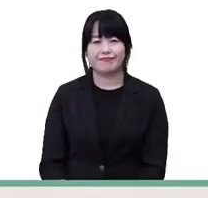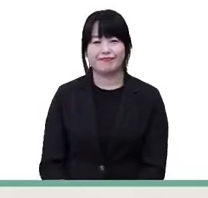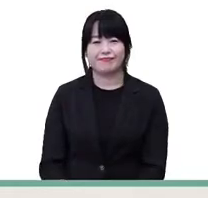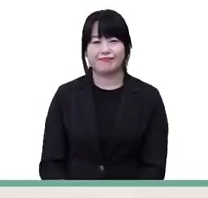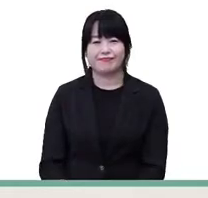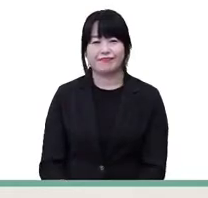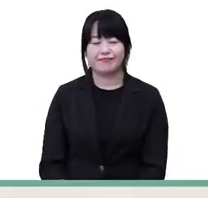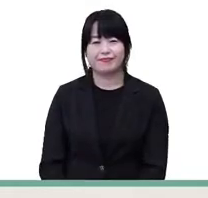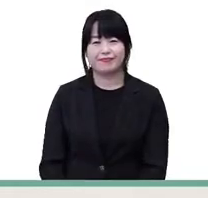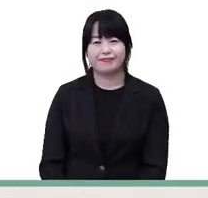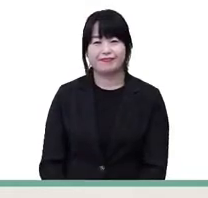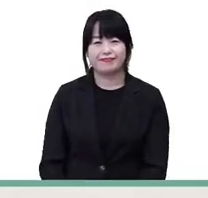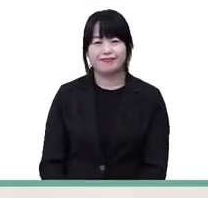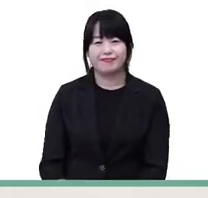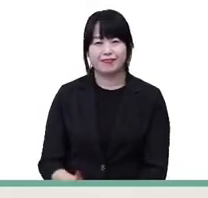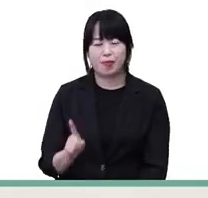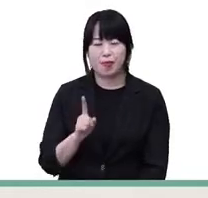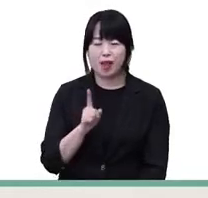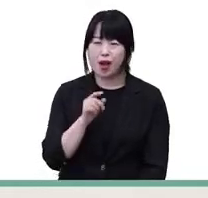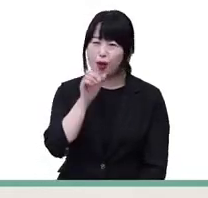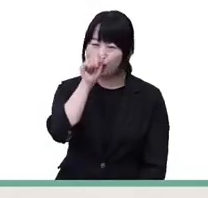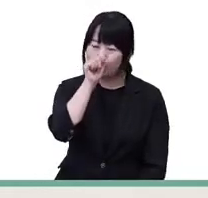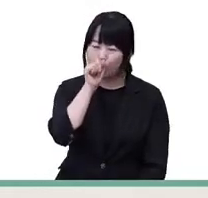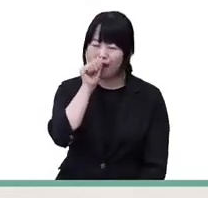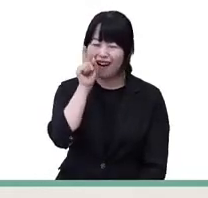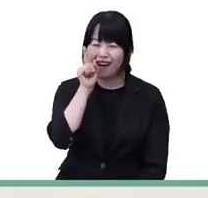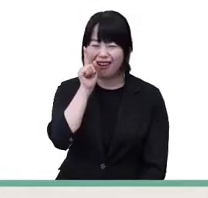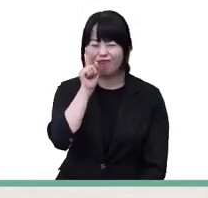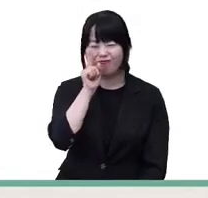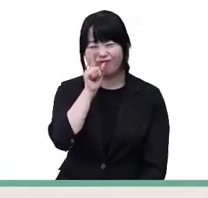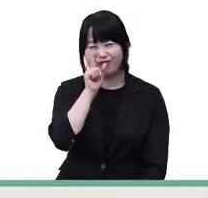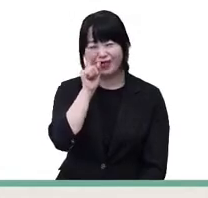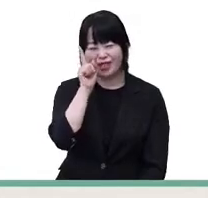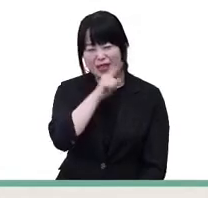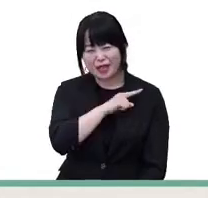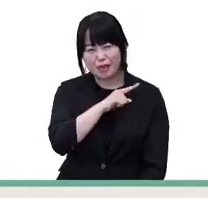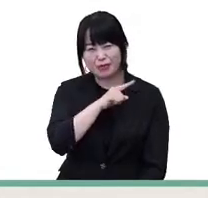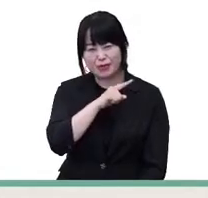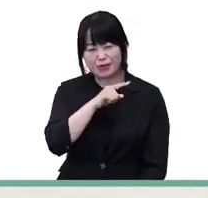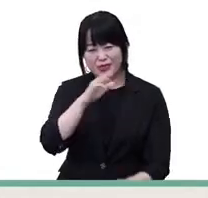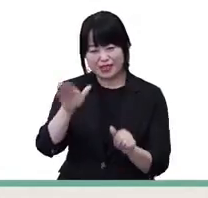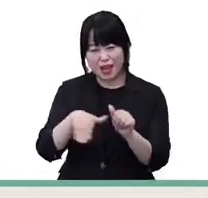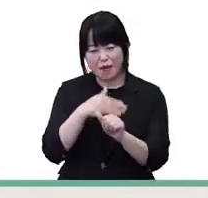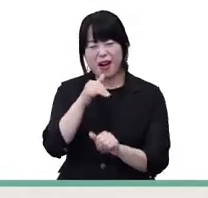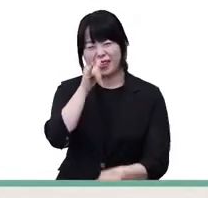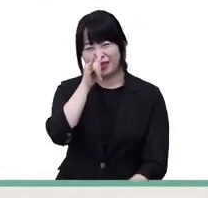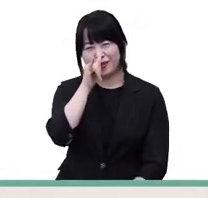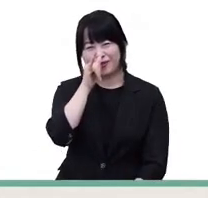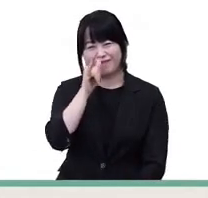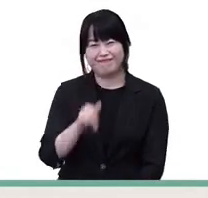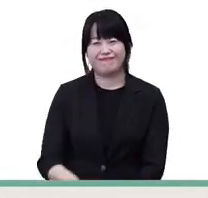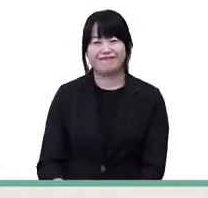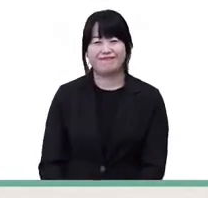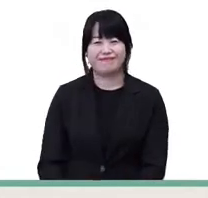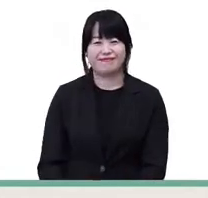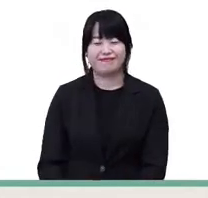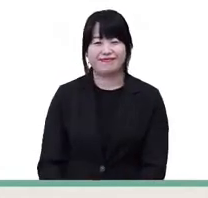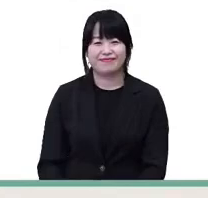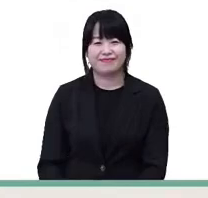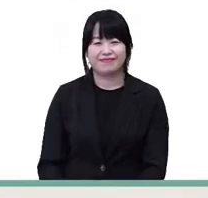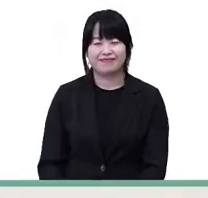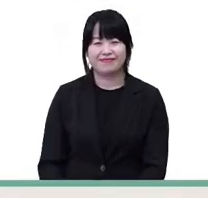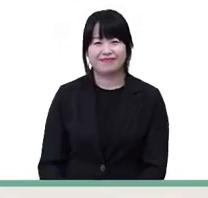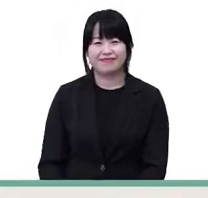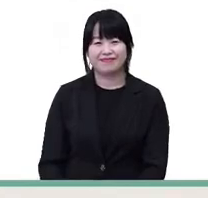뭐라고 할까요? 안 좋은 점을 좀 경험하는 거? 이제 그런 거는 좀 필요하다고 볼 수 있겠습니다.